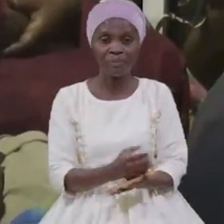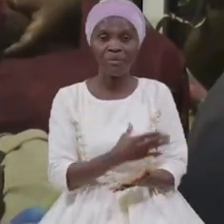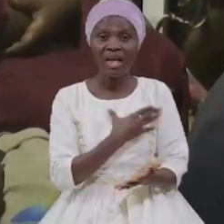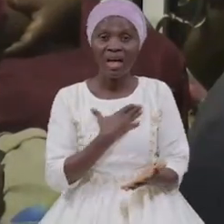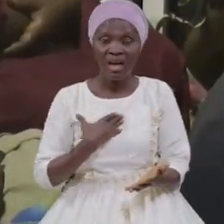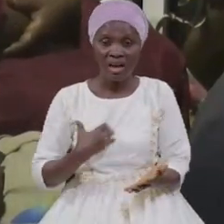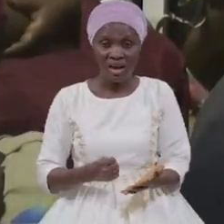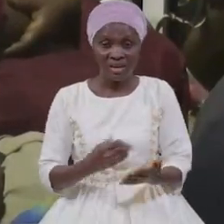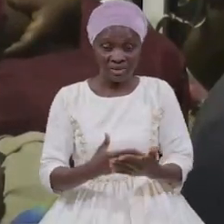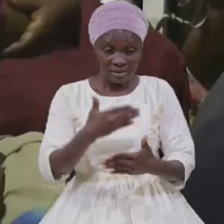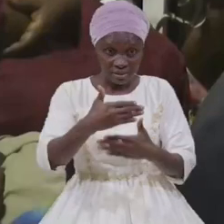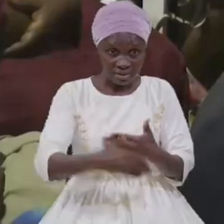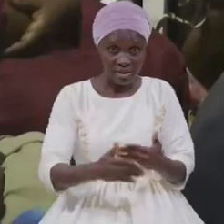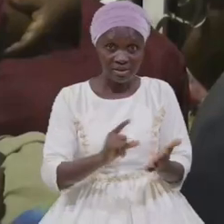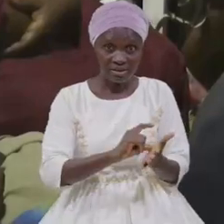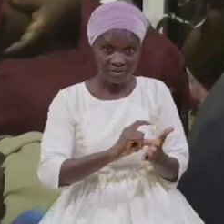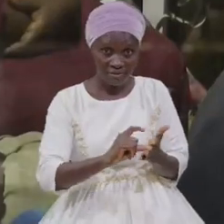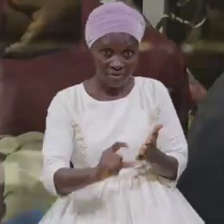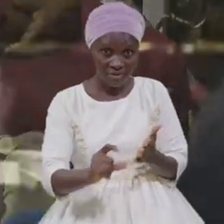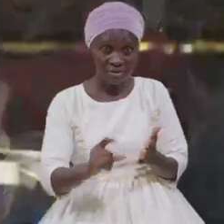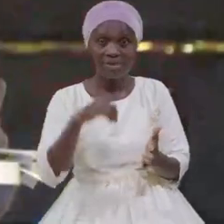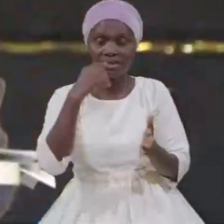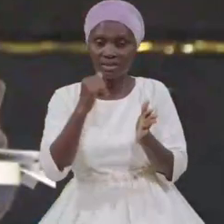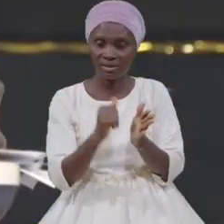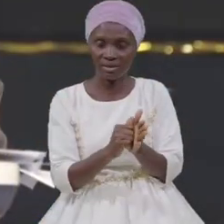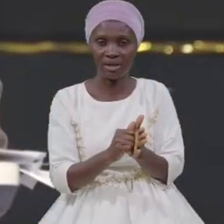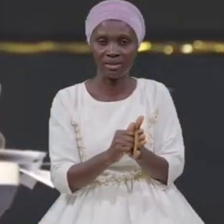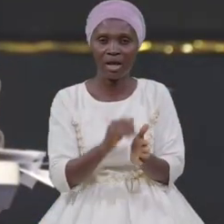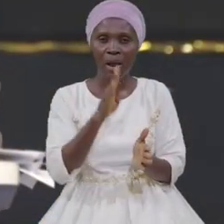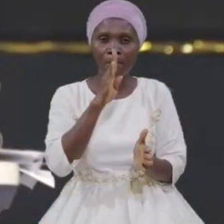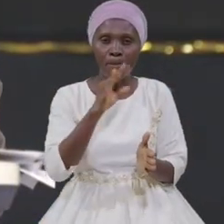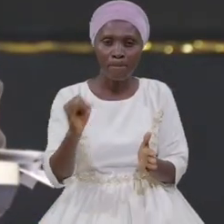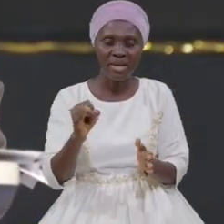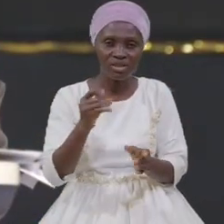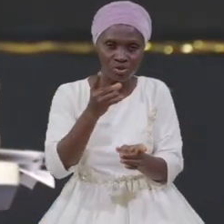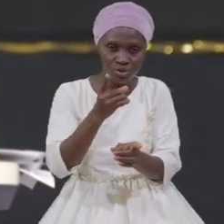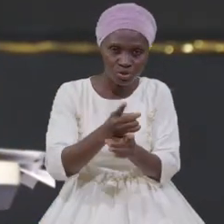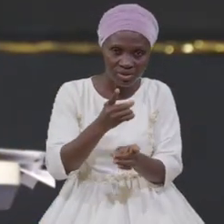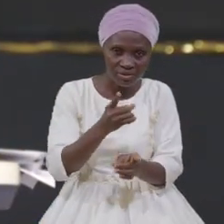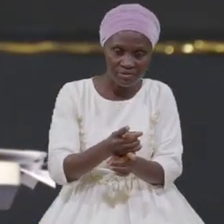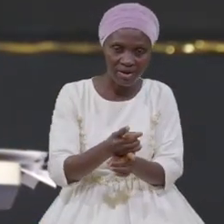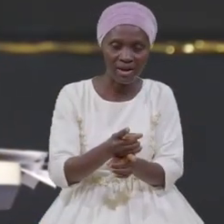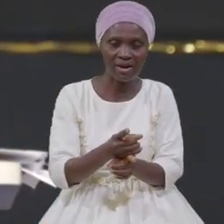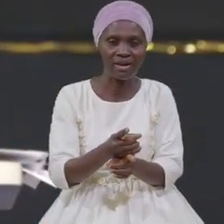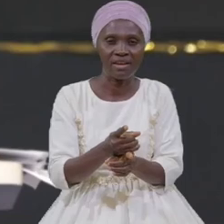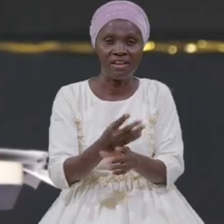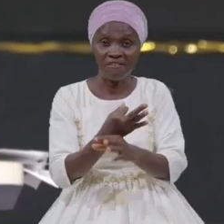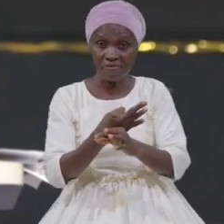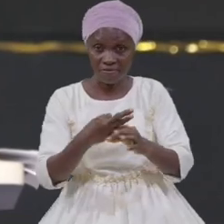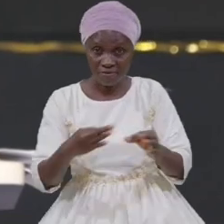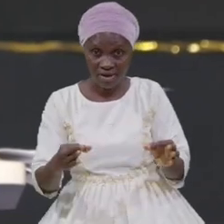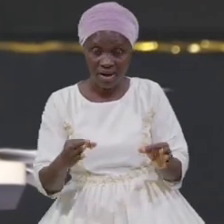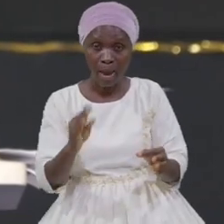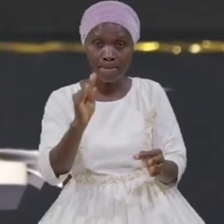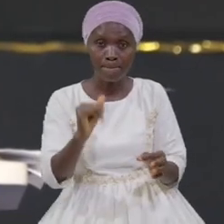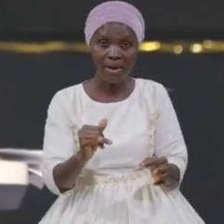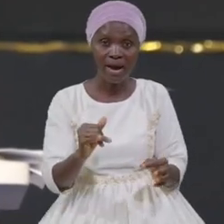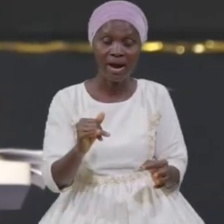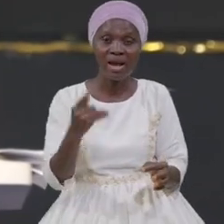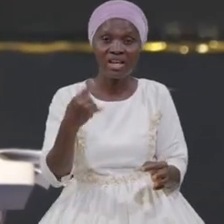Et le verset suivant dit, et ils sont gratuitement justifiés par sa